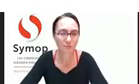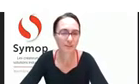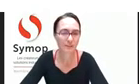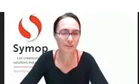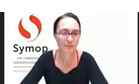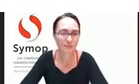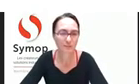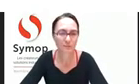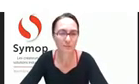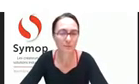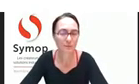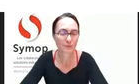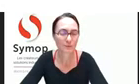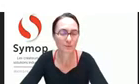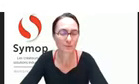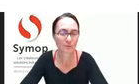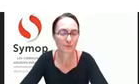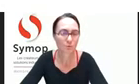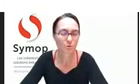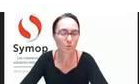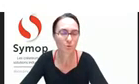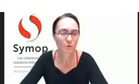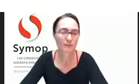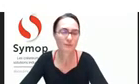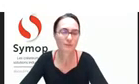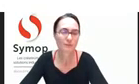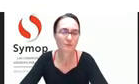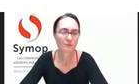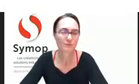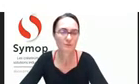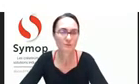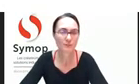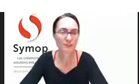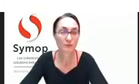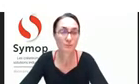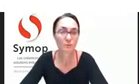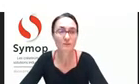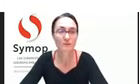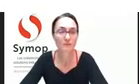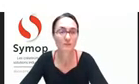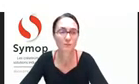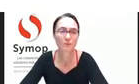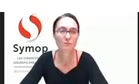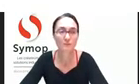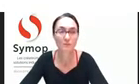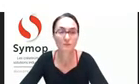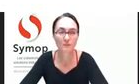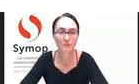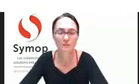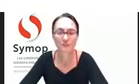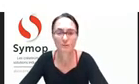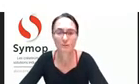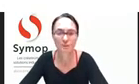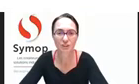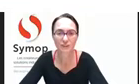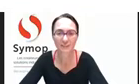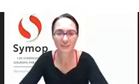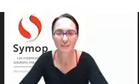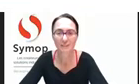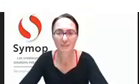aujourd'hui le plaisir d'accueillir Vincent Lambert de la société Solutio, qui vous expliquera comment optimiser votre maintenance préventive grâce